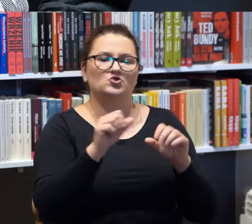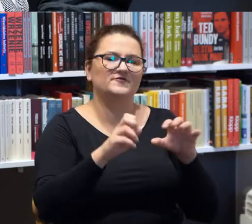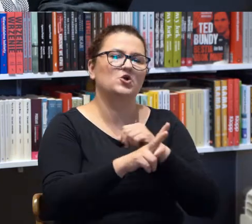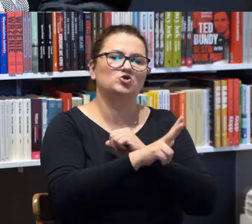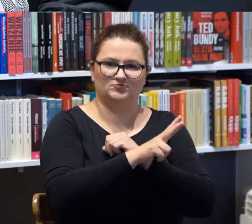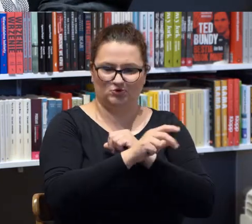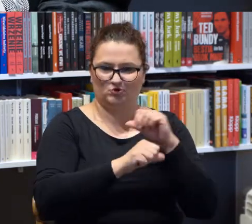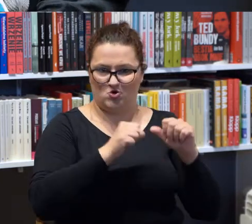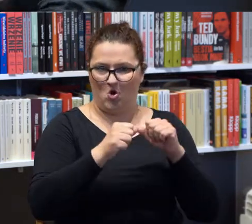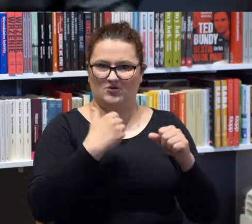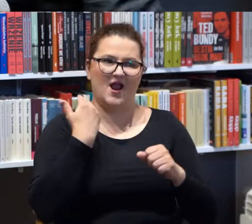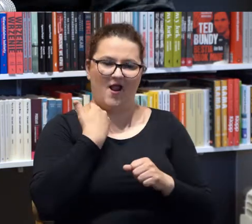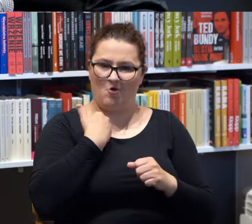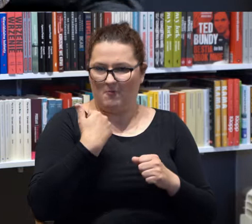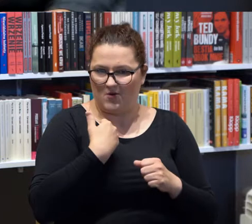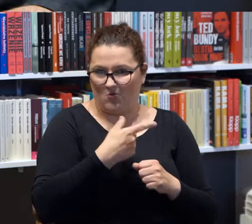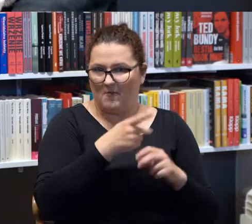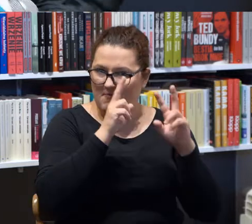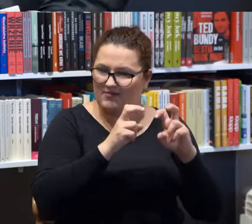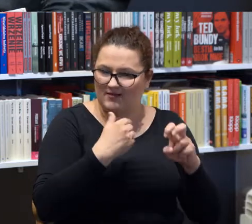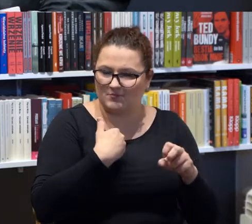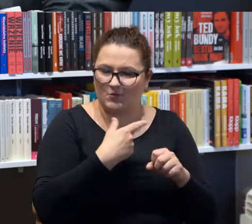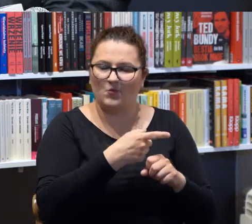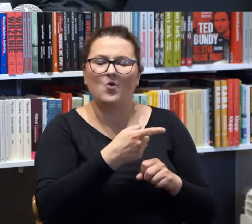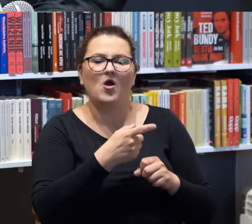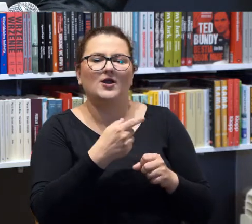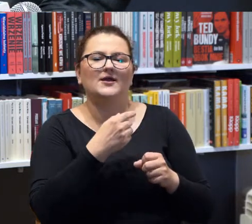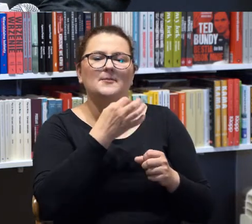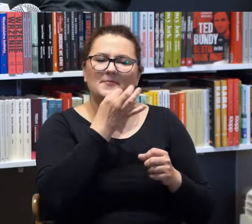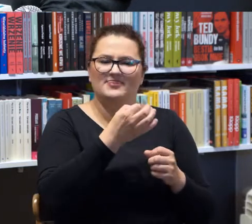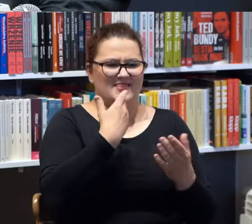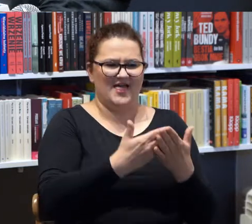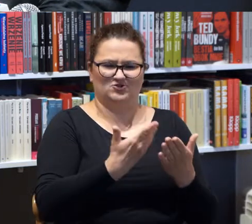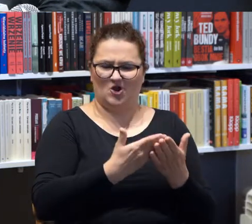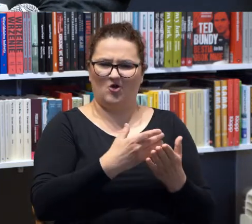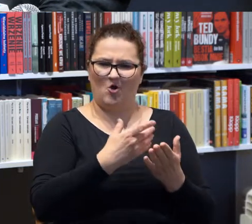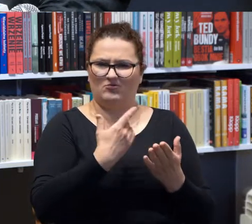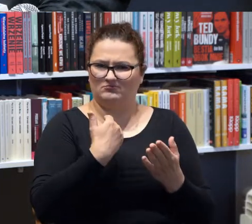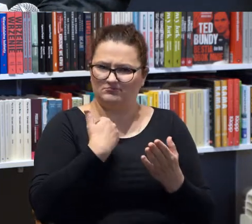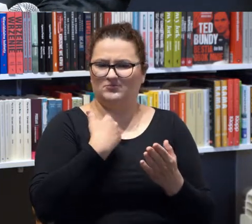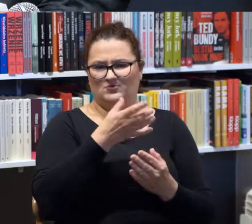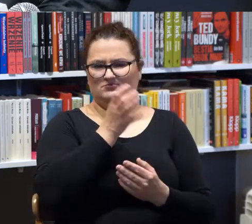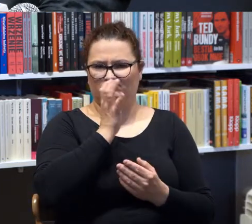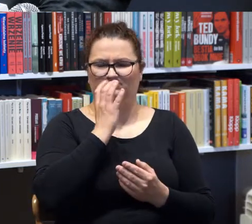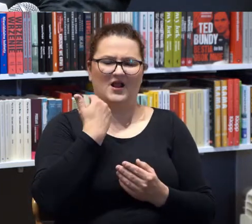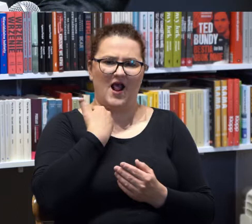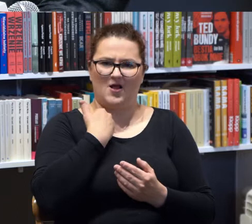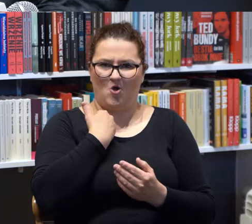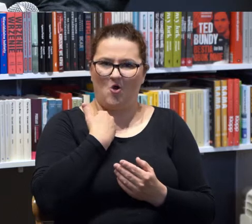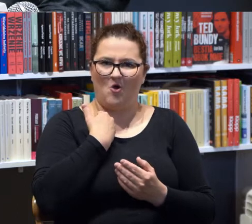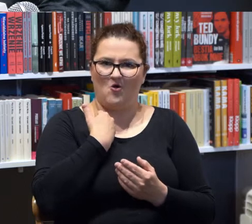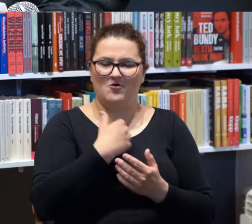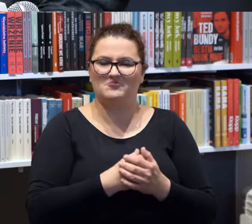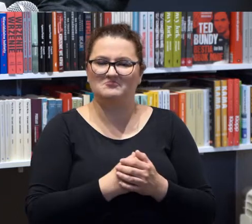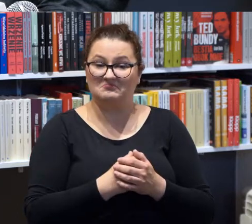roku. I on pyta, w jakim celu pito? Właśnie nie, w jakim celu? To jest szalenie istotne tak postawienie pytania. I opisuje